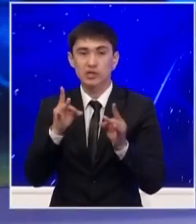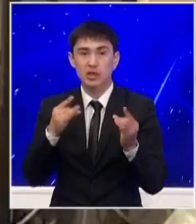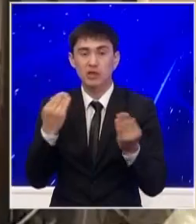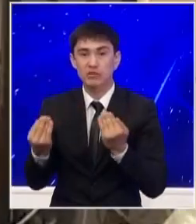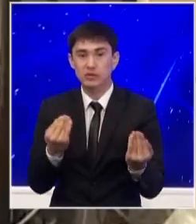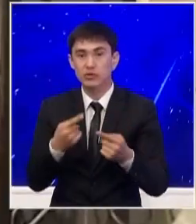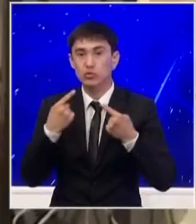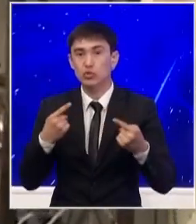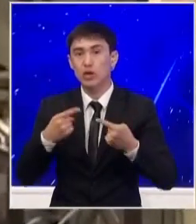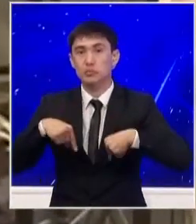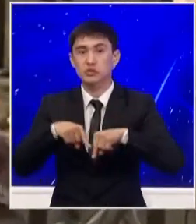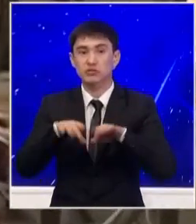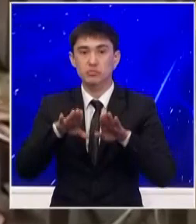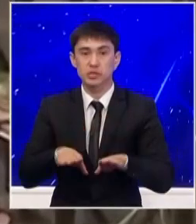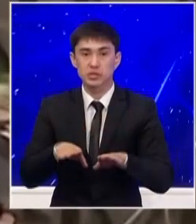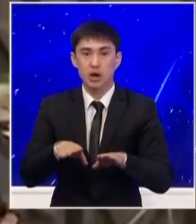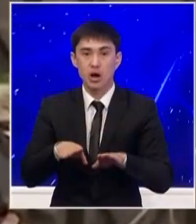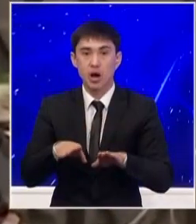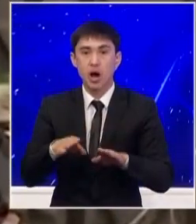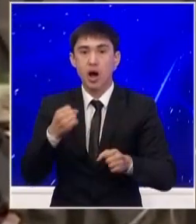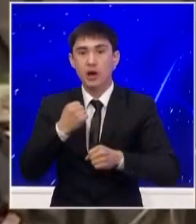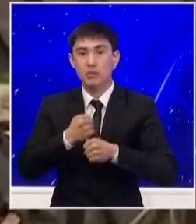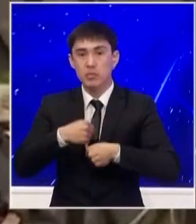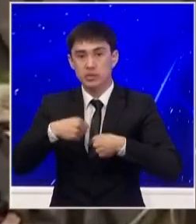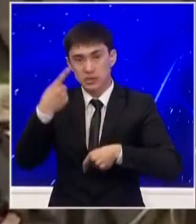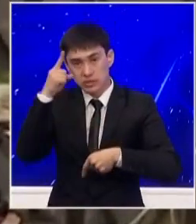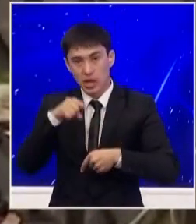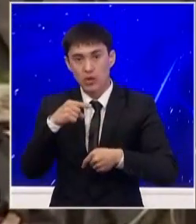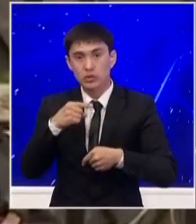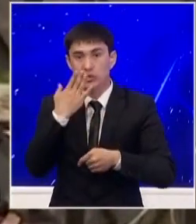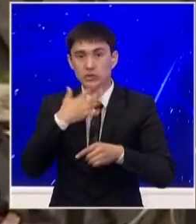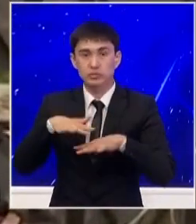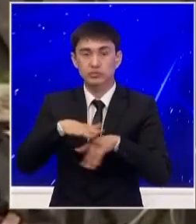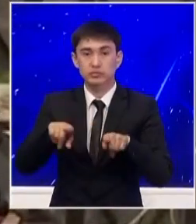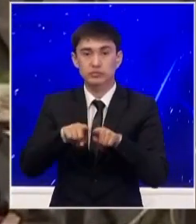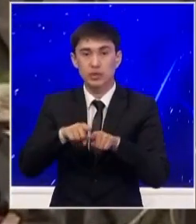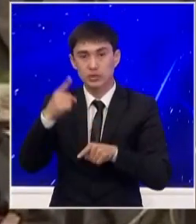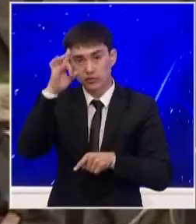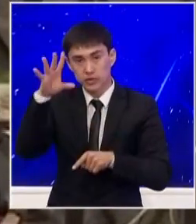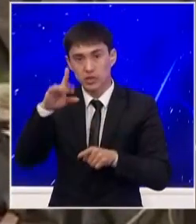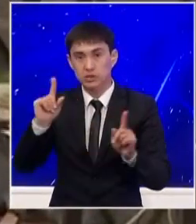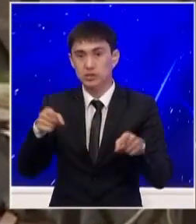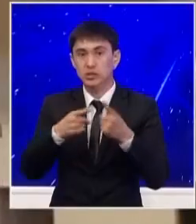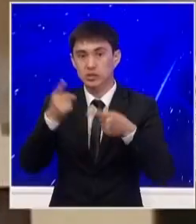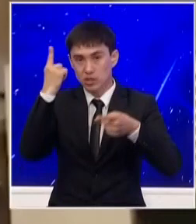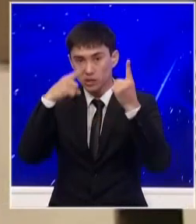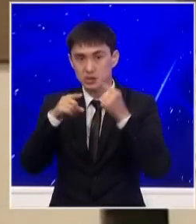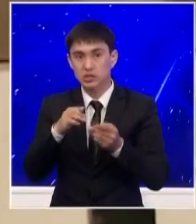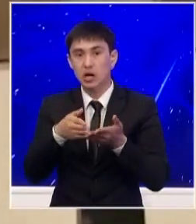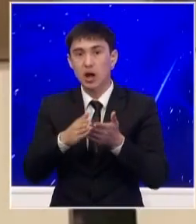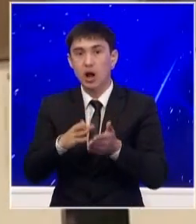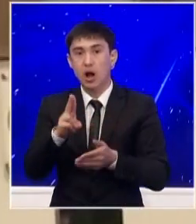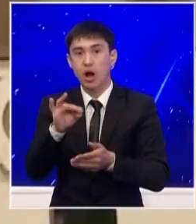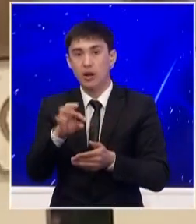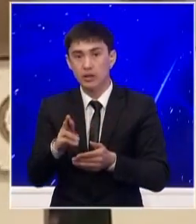выставках и других общественных местах. А ремесленники знают и за пределами нашей страны. Там он известен как создатель сказочных карет.